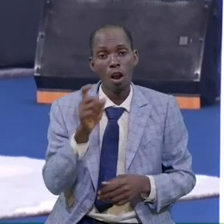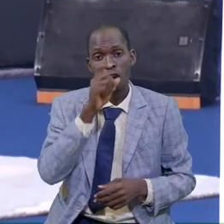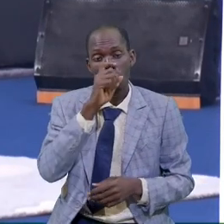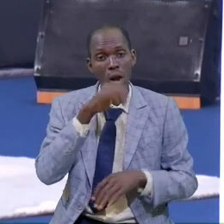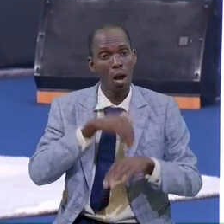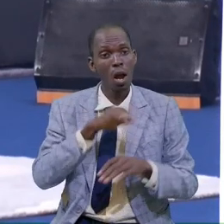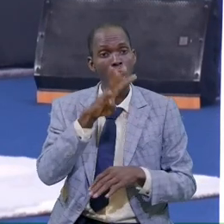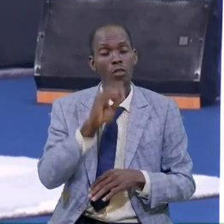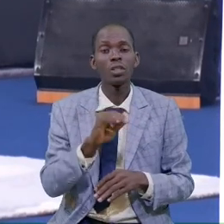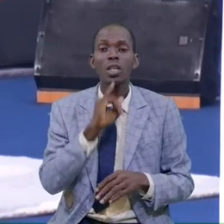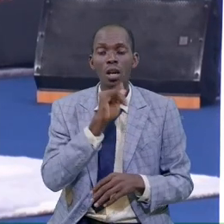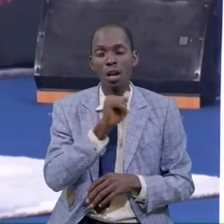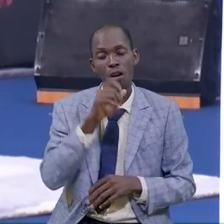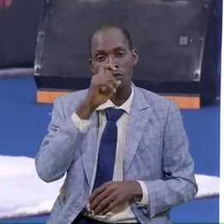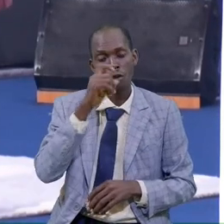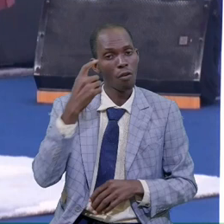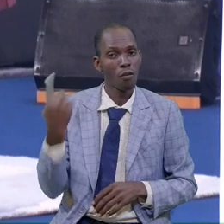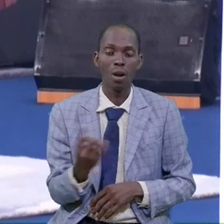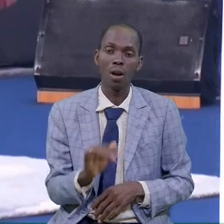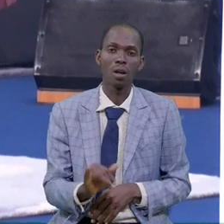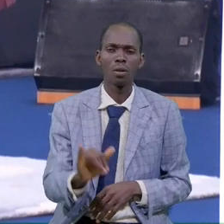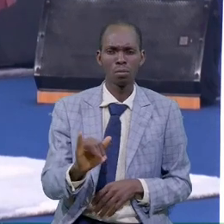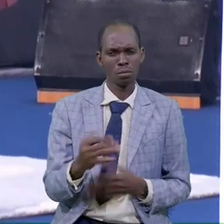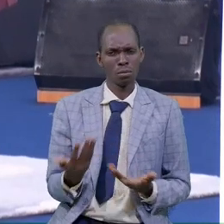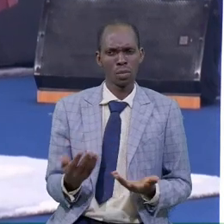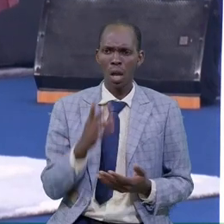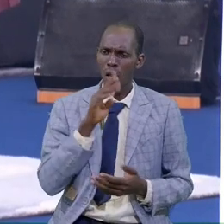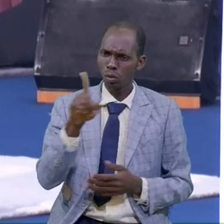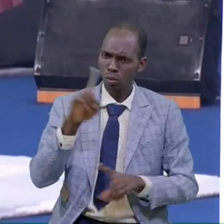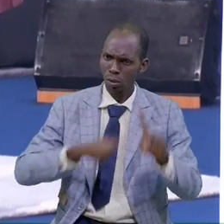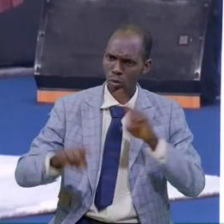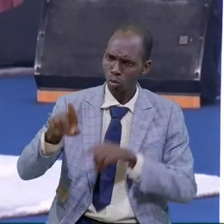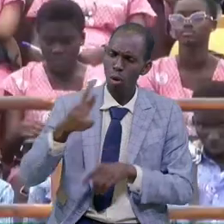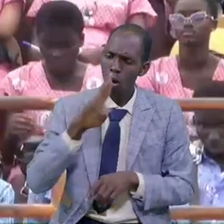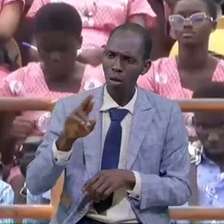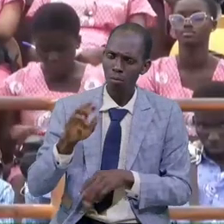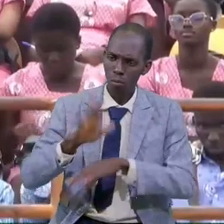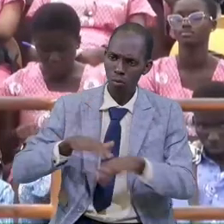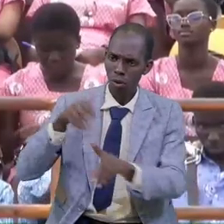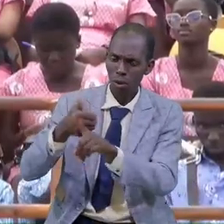ans, un insensé pour toujours. Dis-moi, tu veux me dire que tu es un insensé? Réponds-moi, non?